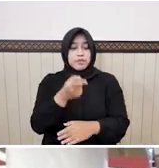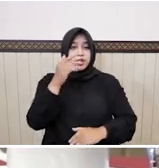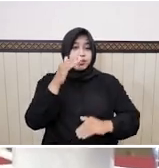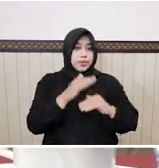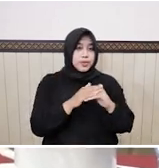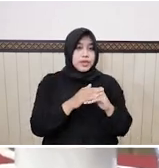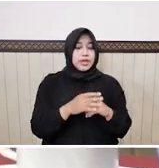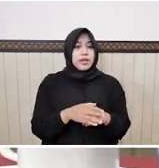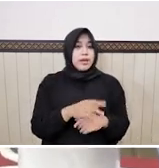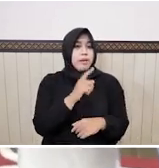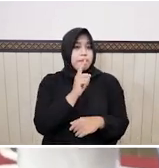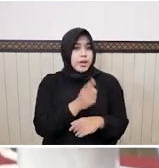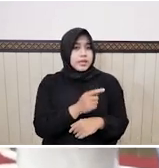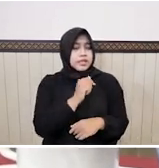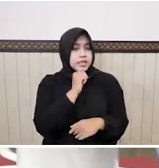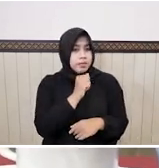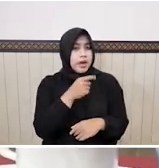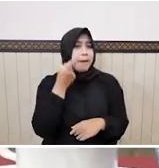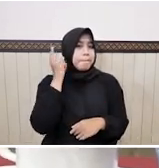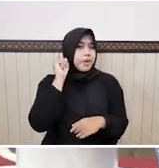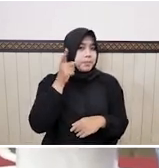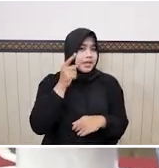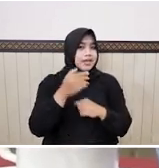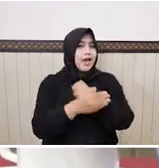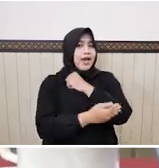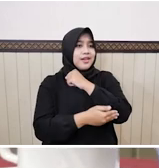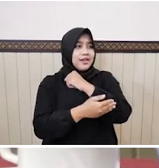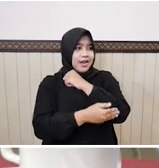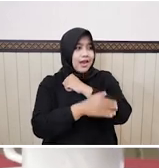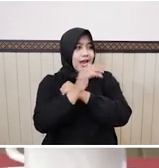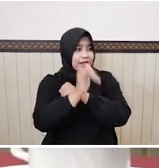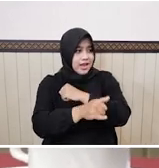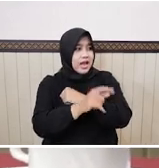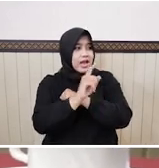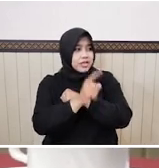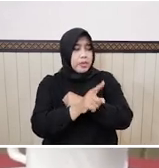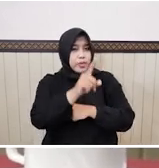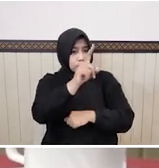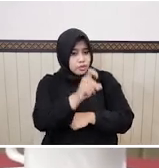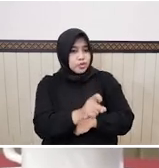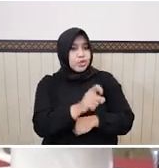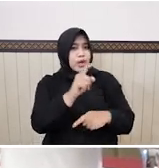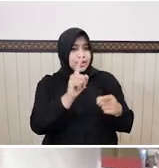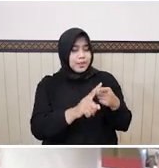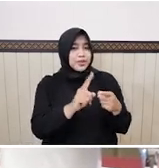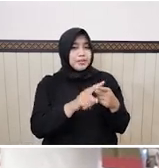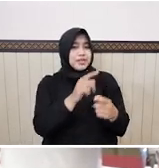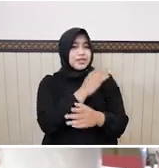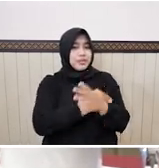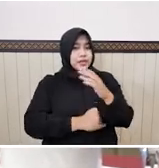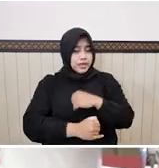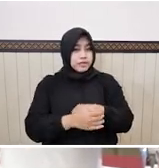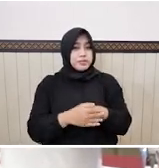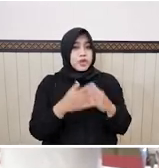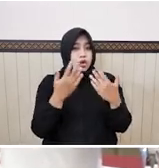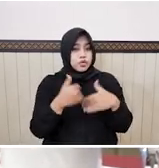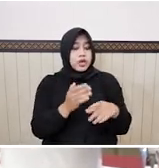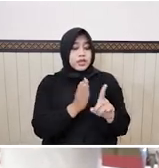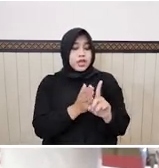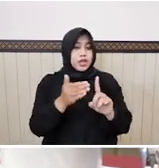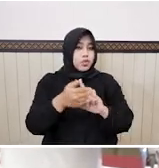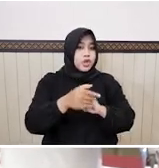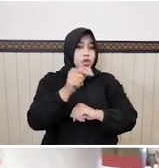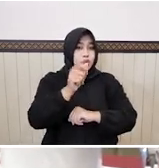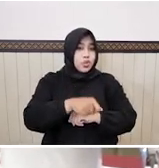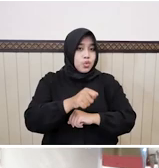dipenuhi tentunya oleh pemerintah oleh negara akan karena ini kebutuhan penyandang disabilitas Ntar juga sudah dijamin oleh